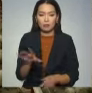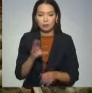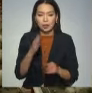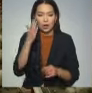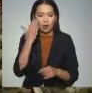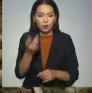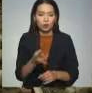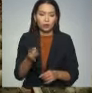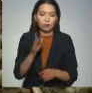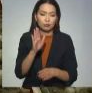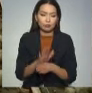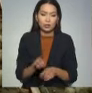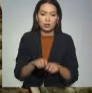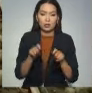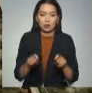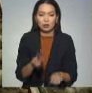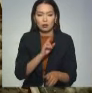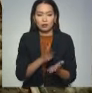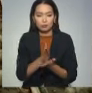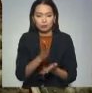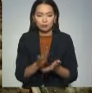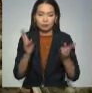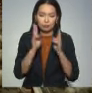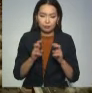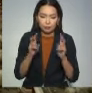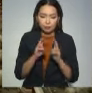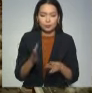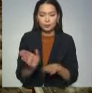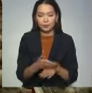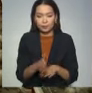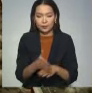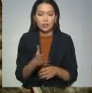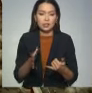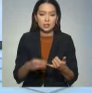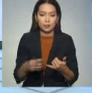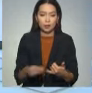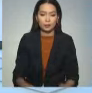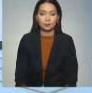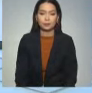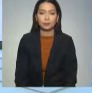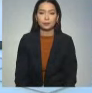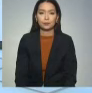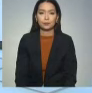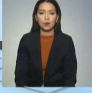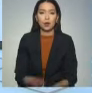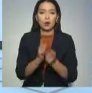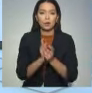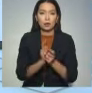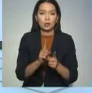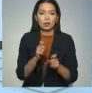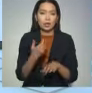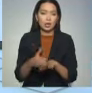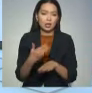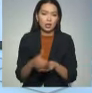акиматам регионов поручено создать мониторинговую карту распределения земель. Бороться с